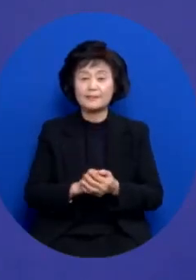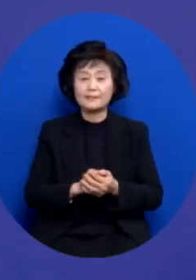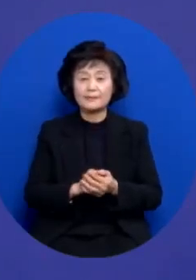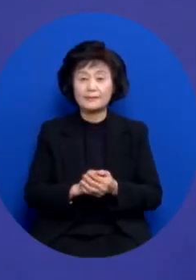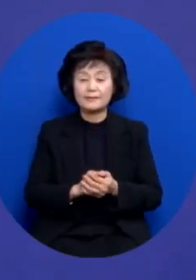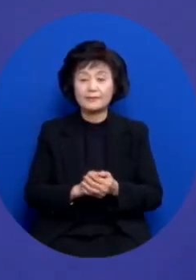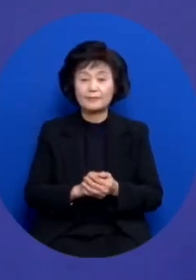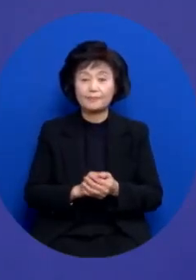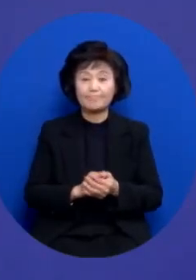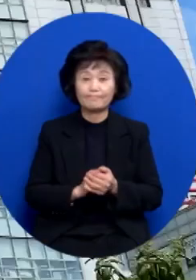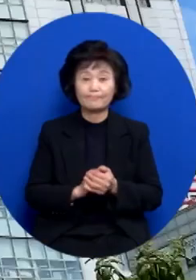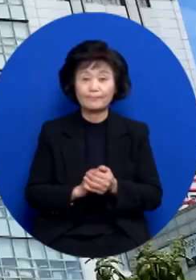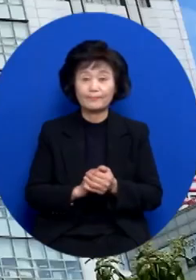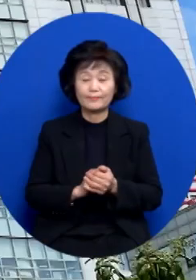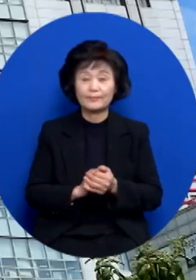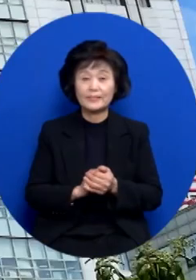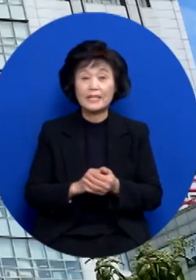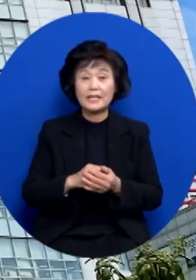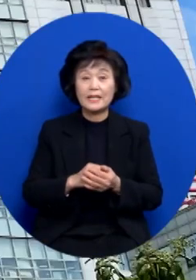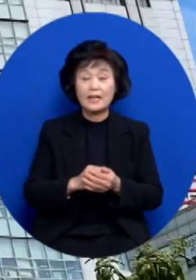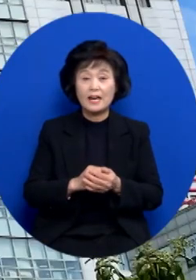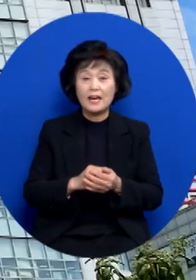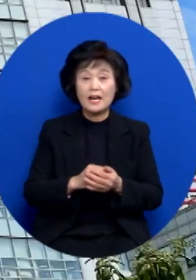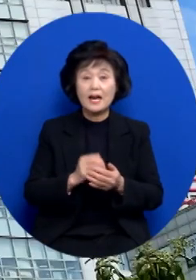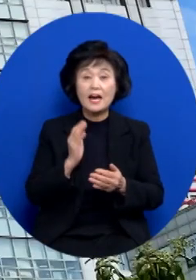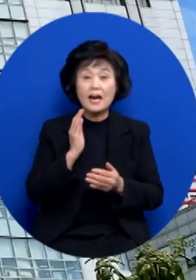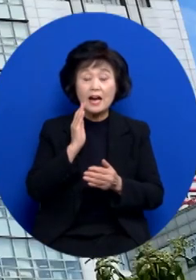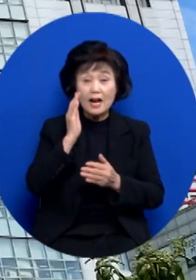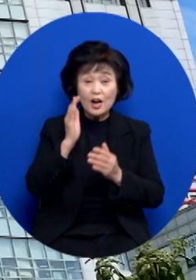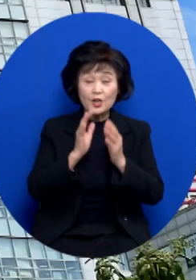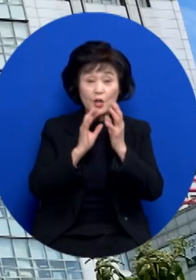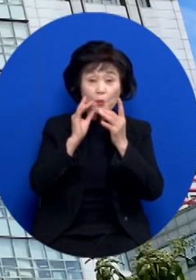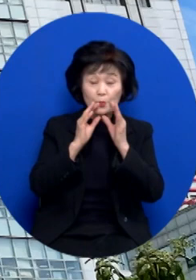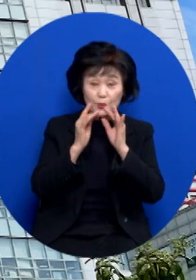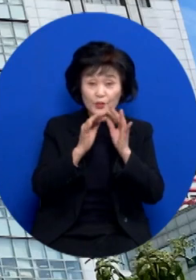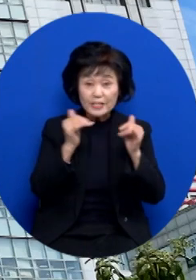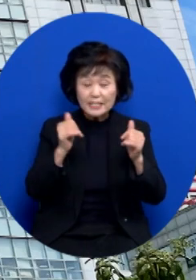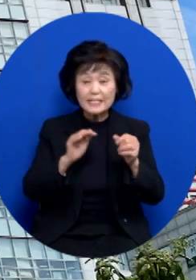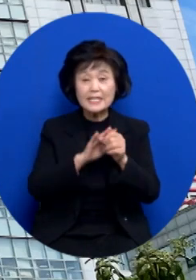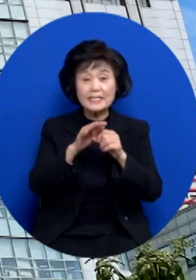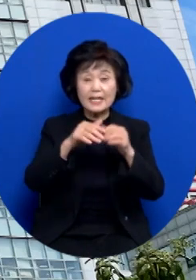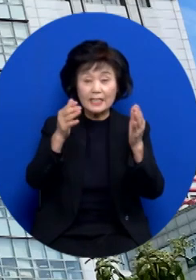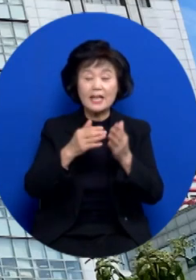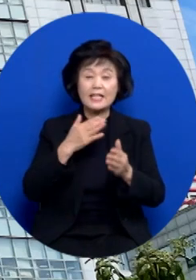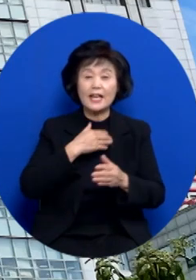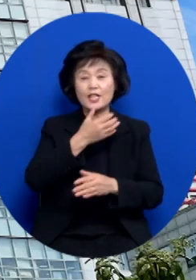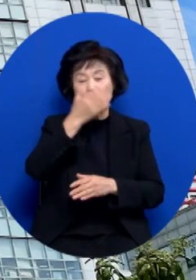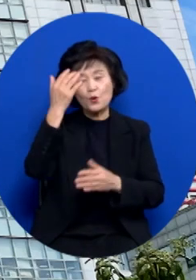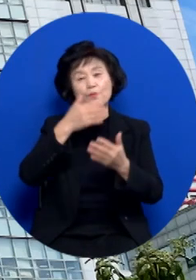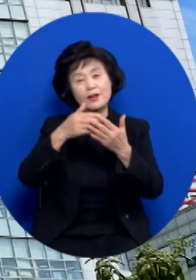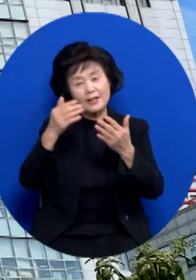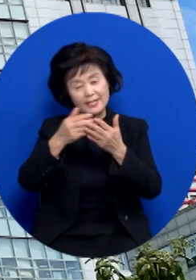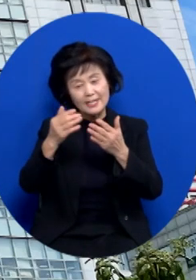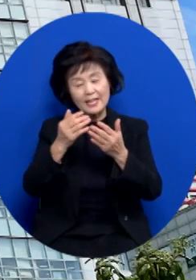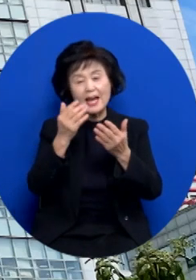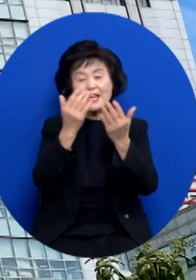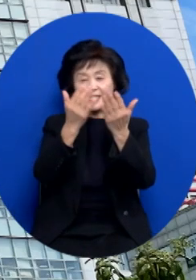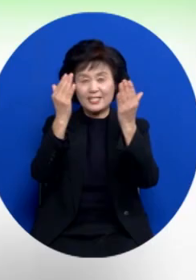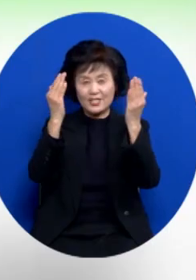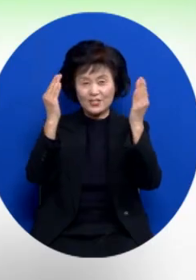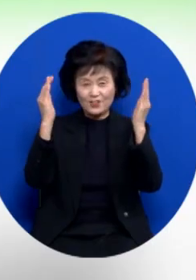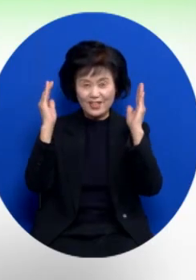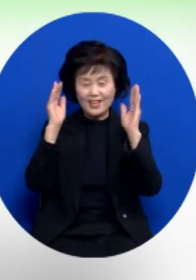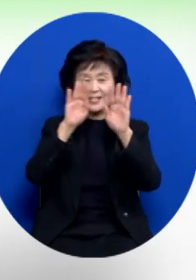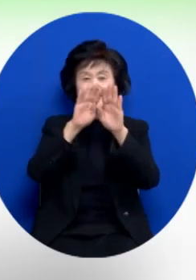오늘의 주요 단신입니다. 드림풀 부스러기 사랑나눔 회가 나의 꿈을 그리다 드림풀 전시회를 개최합니다.